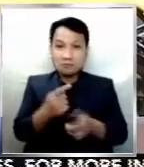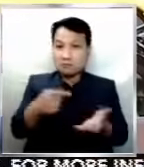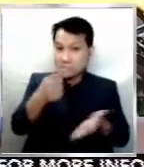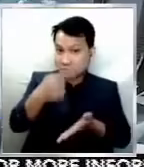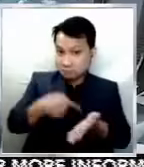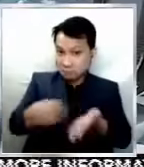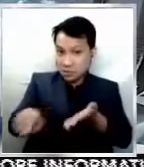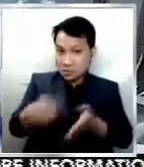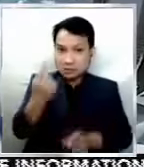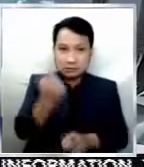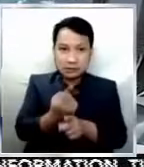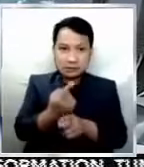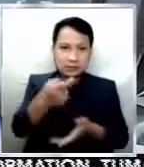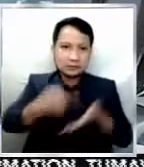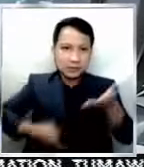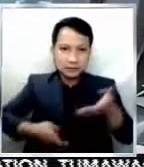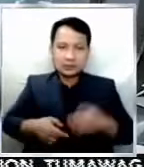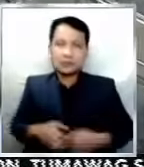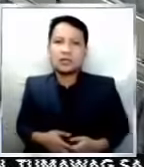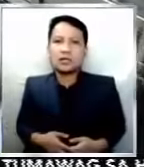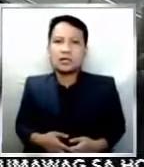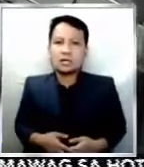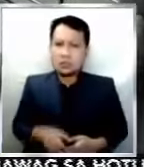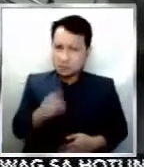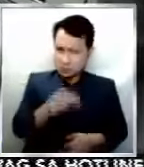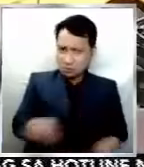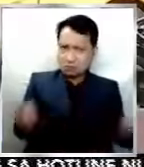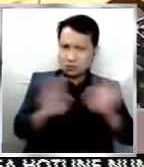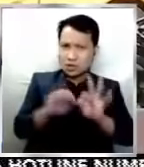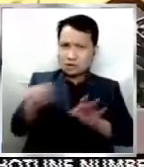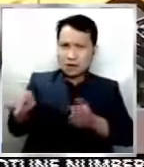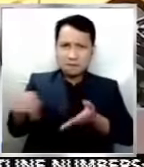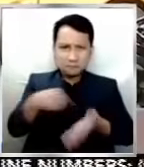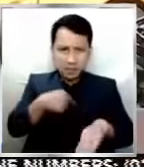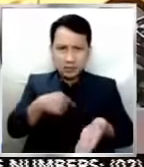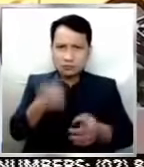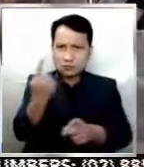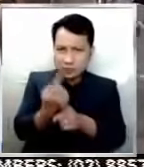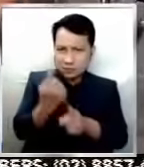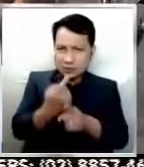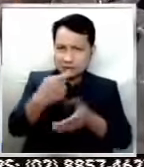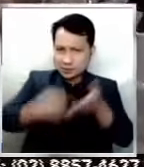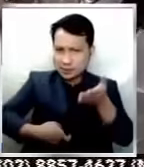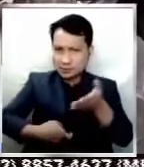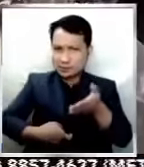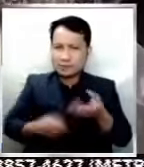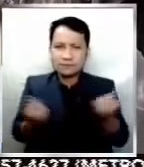better pay the right taxes, follow the rules, hindi waabot sa ganito.